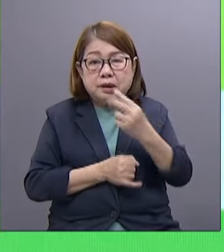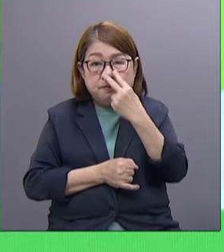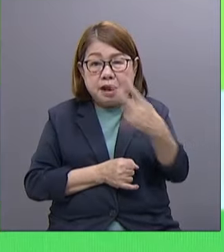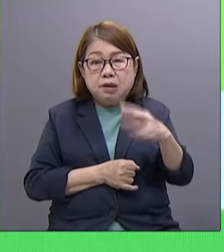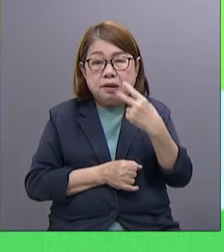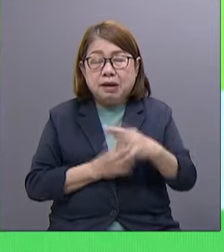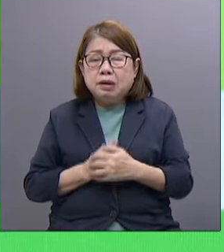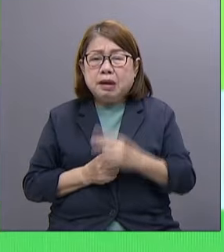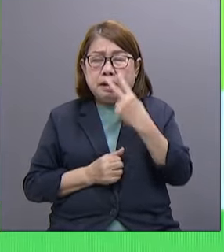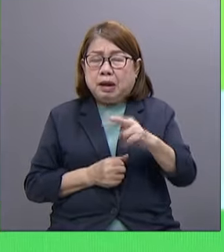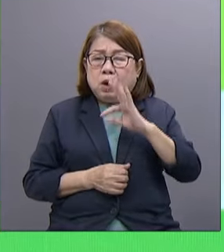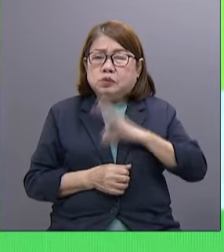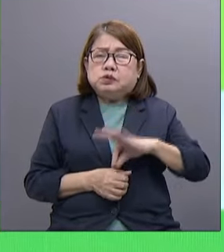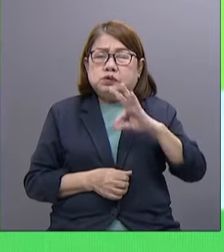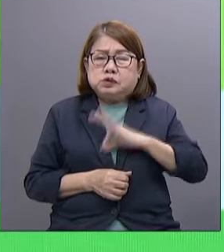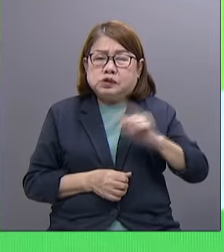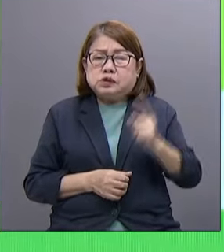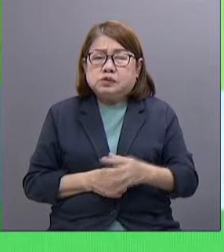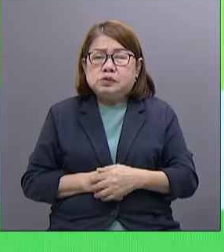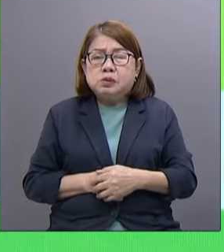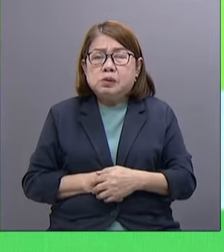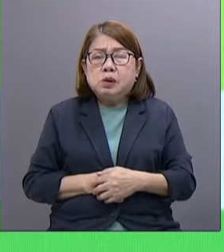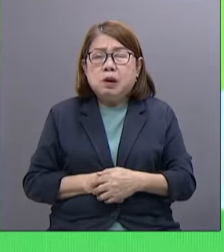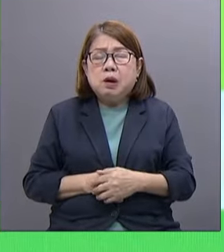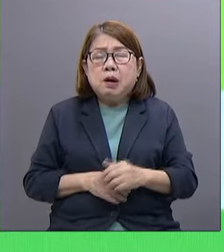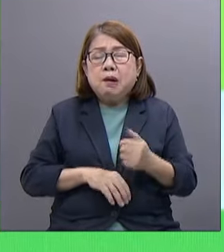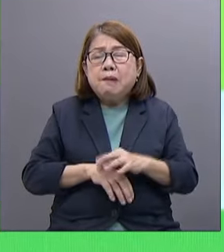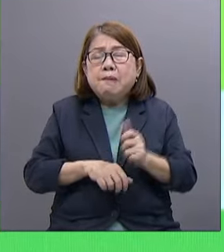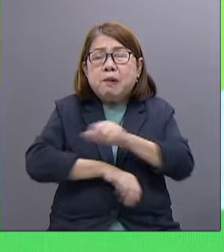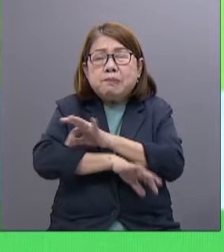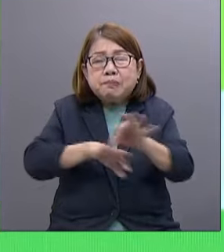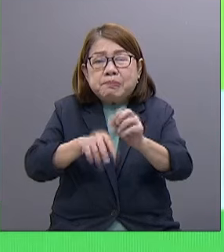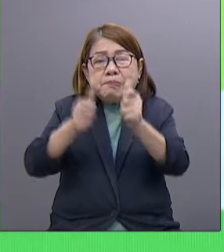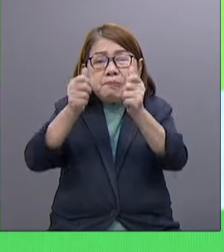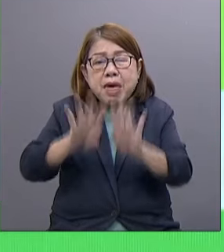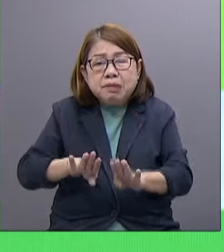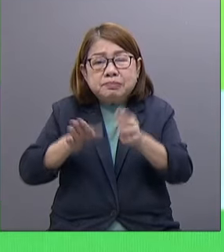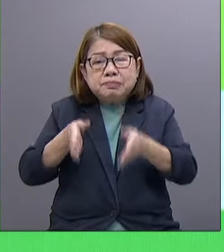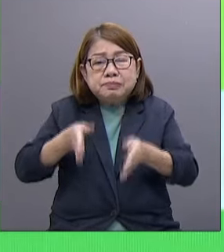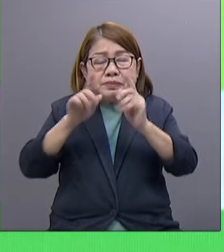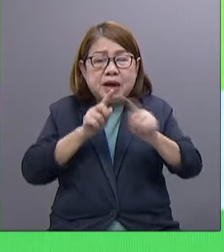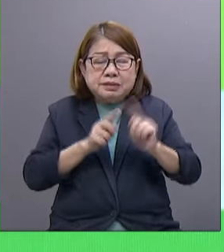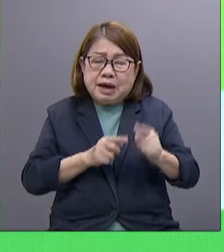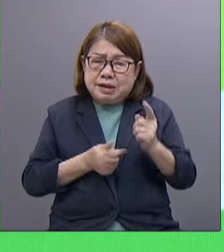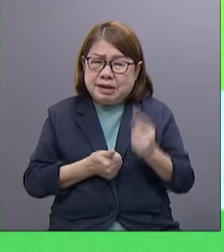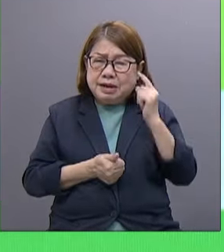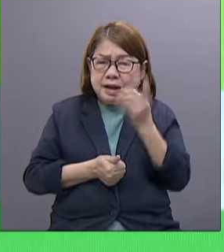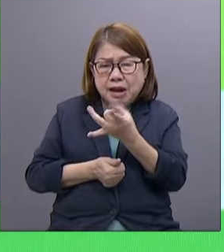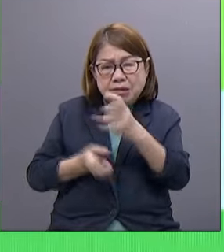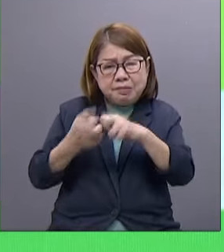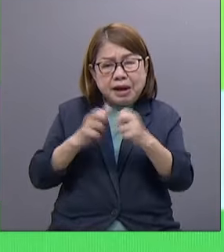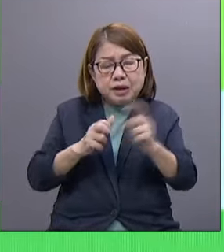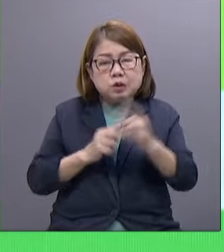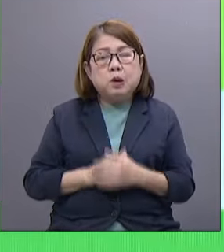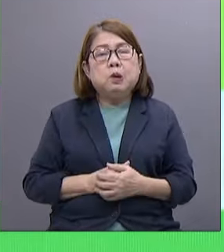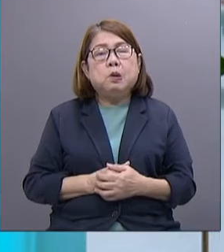อาจารย์เห็นมันสะท้อนเรื่องการออกแบบหรือว่าข้อที่เป็นความเสี่ยงและเราควรจะร่วมกันสังเกตในเรื่องนี้ยังไงบ้างค่ะครับเท่า